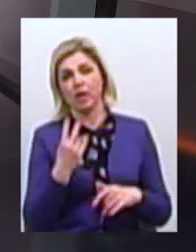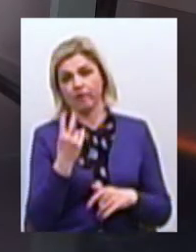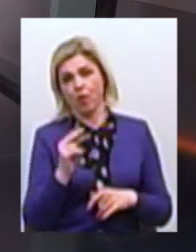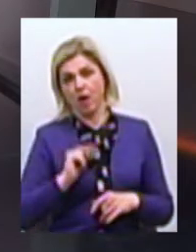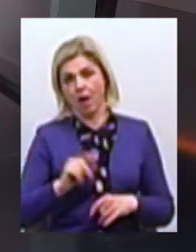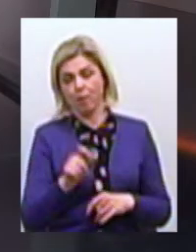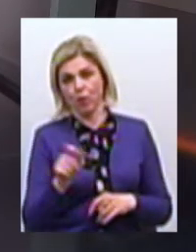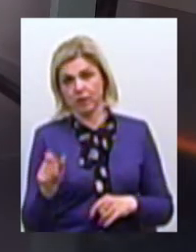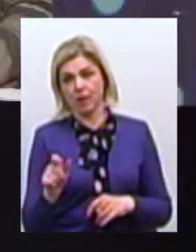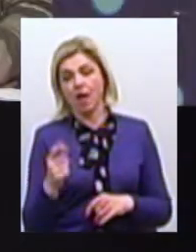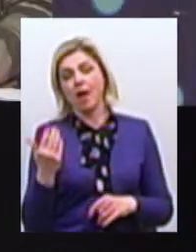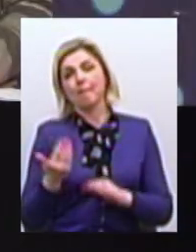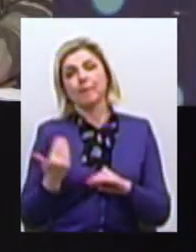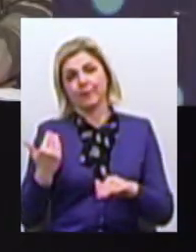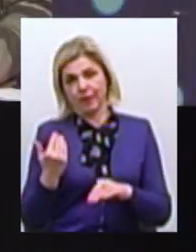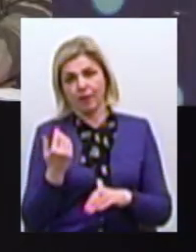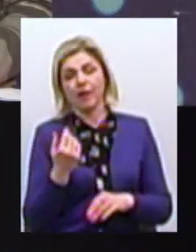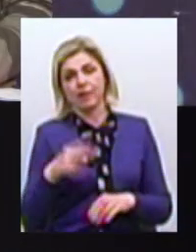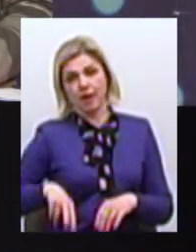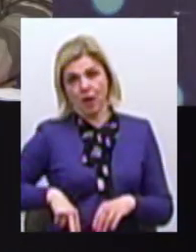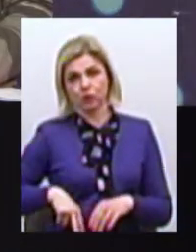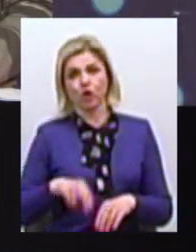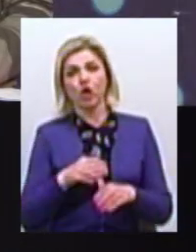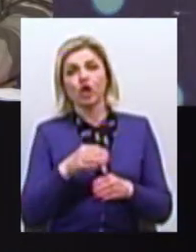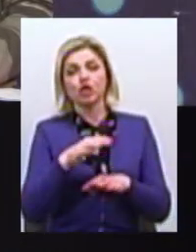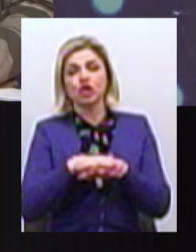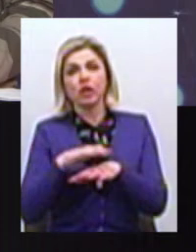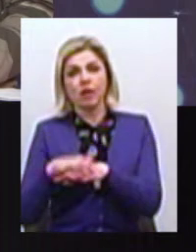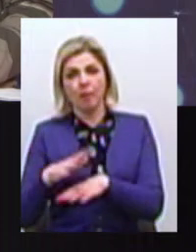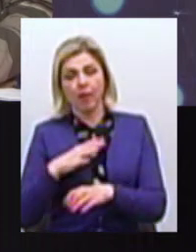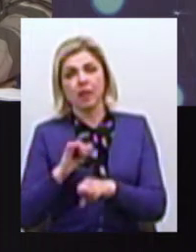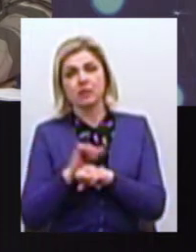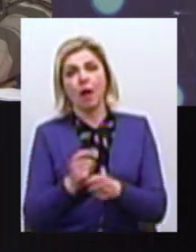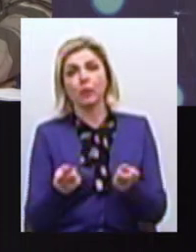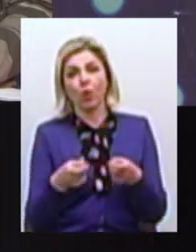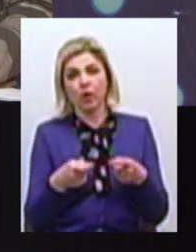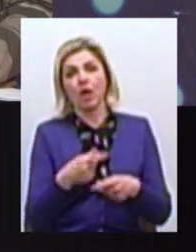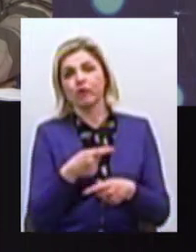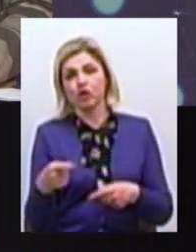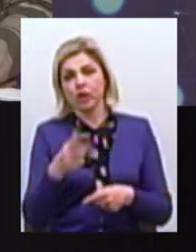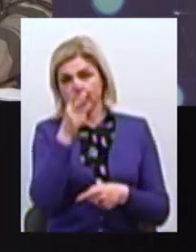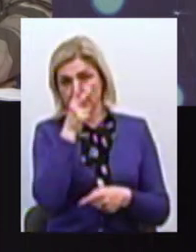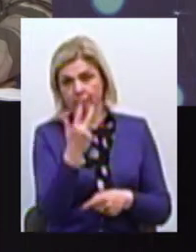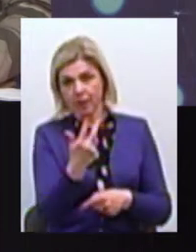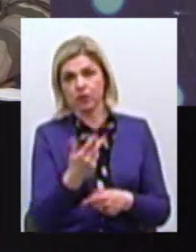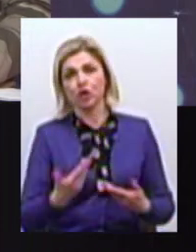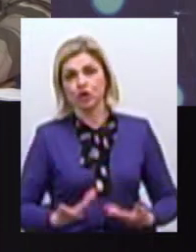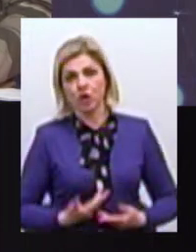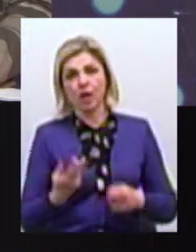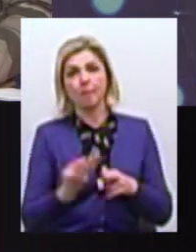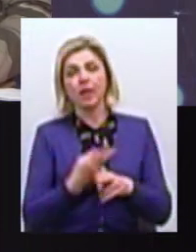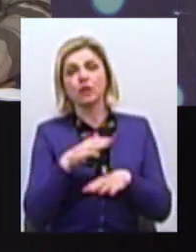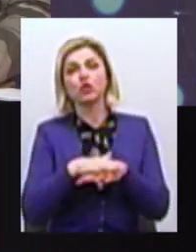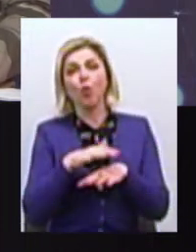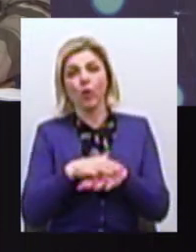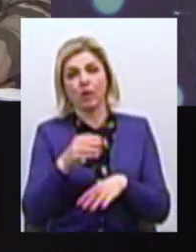працівників предыдущим директором. Счета были заблокированы, да, мы в течение двух месяцев, даже трех, жили без хозрасчетного счета,